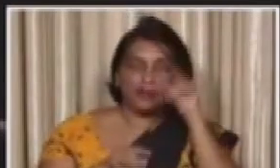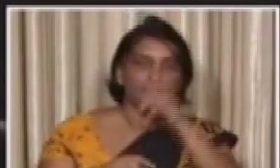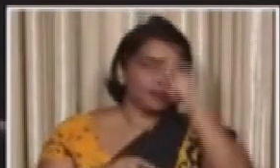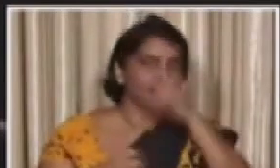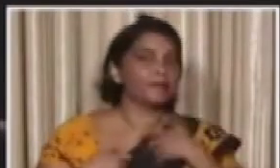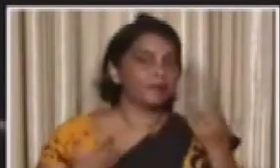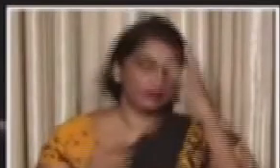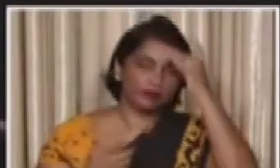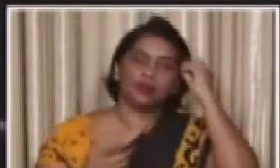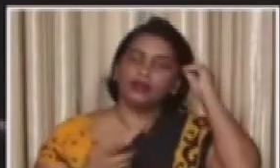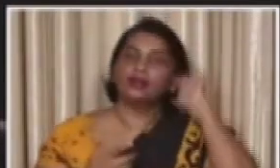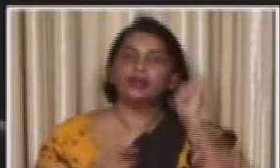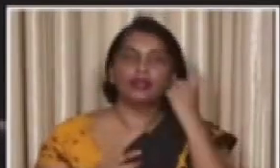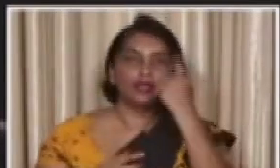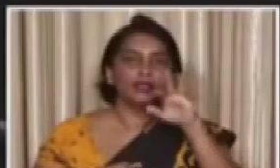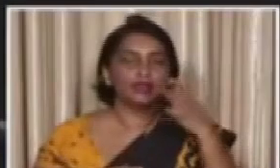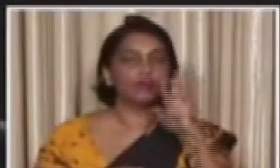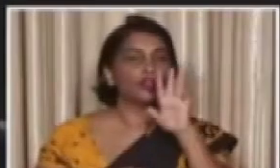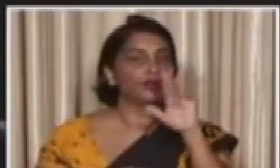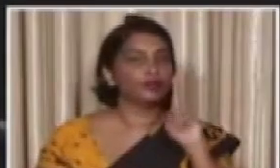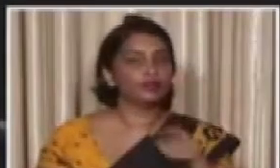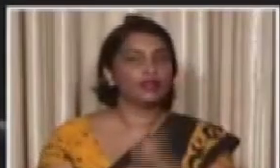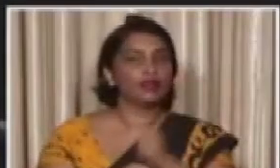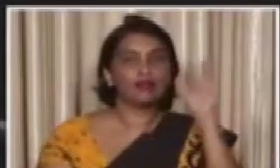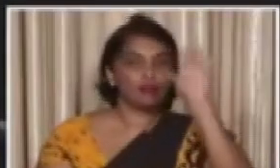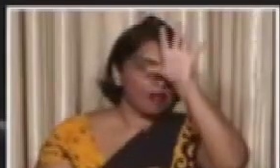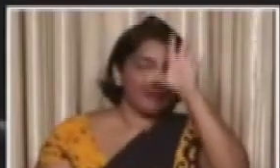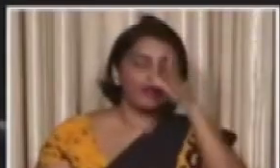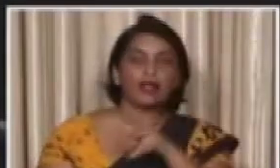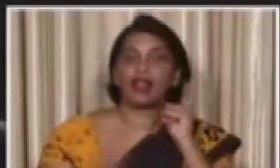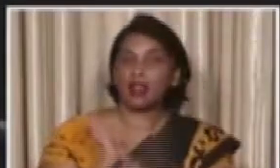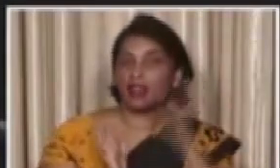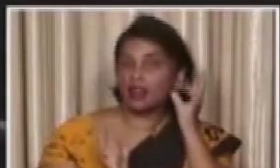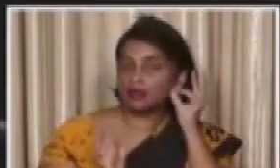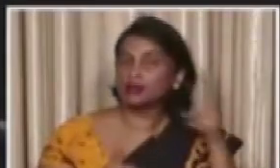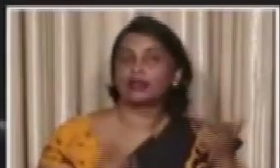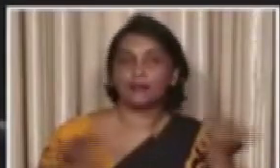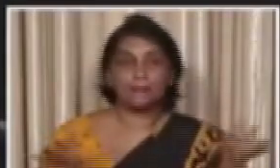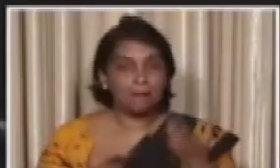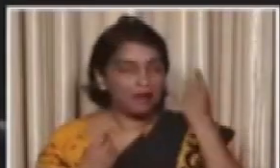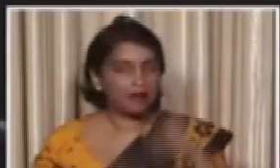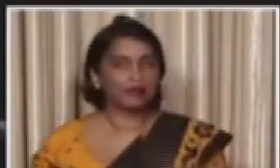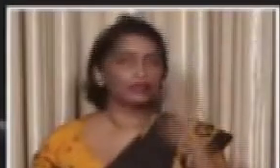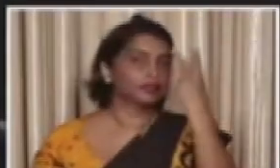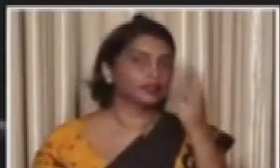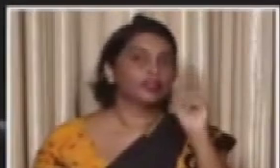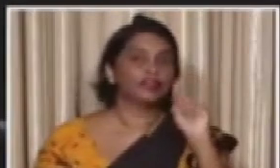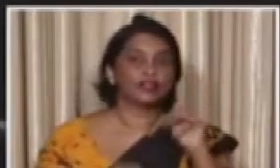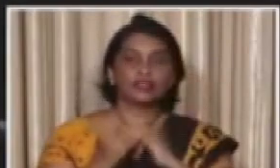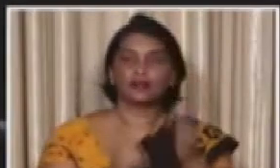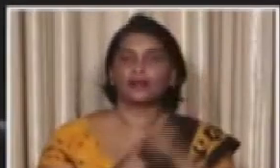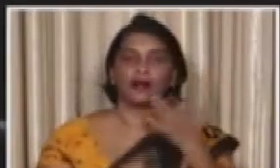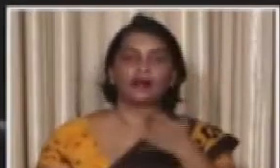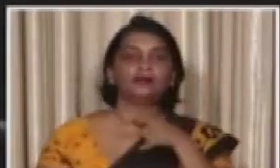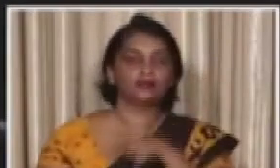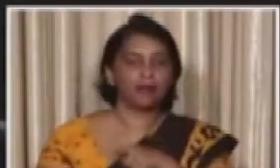දේ 1991 ගාමිණී දිසානායක ලලිත ඇතුළමුදි මහතාට බැරි වූ දේ 2020 සජිත් ප්‍රේමදාස